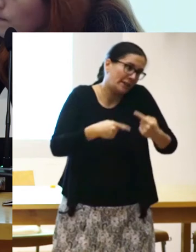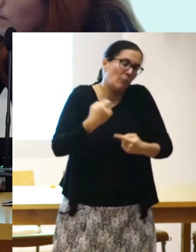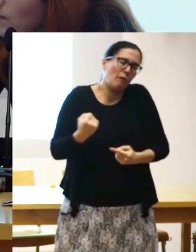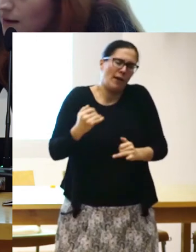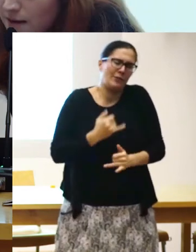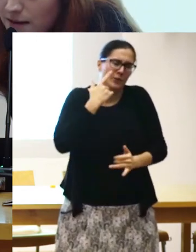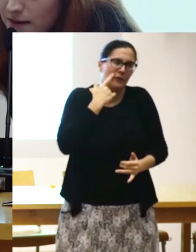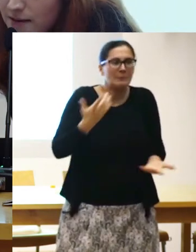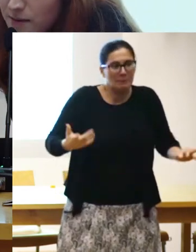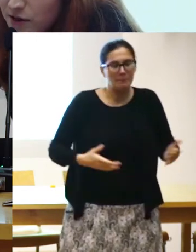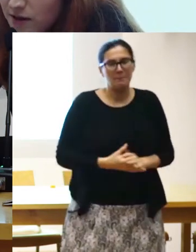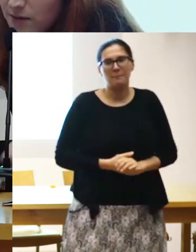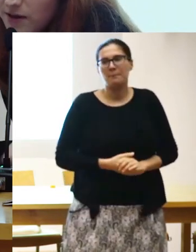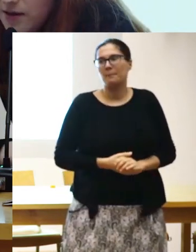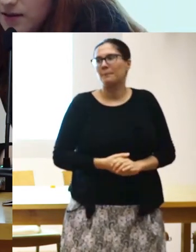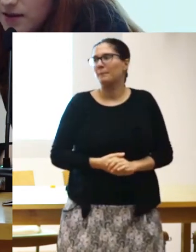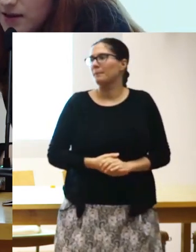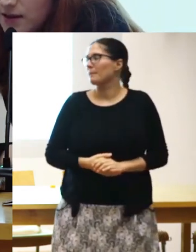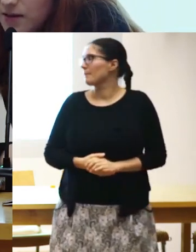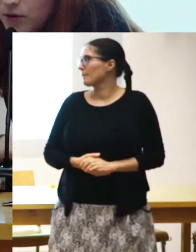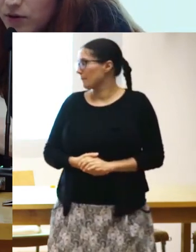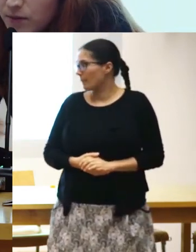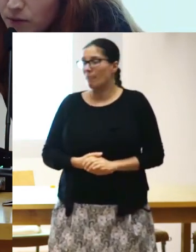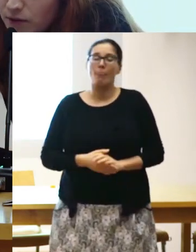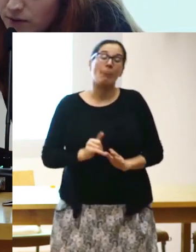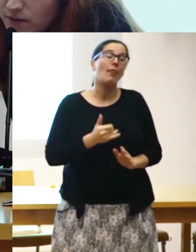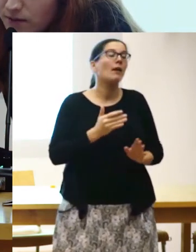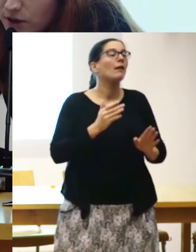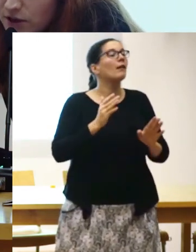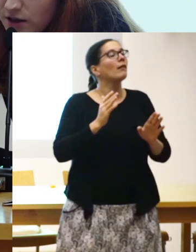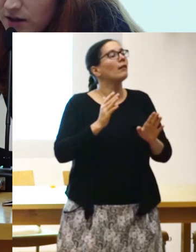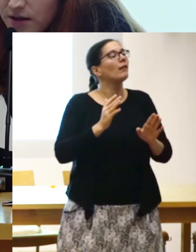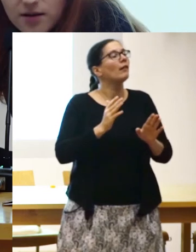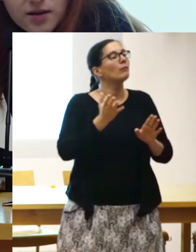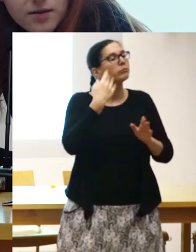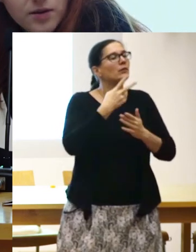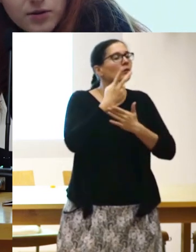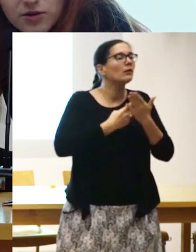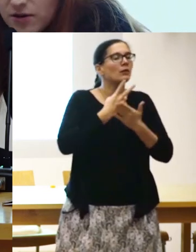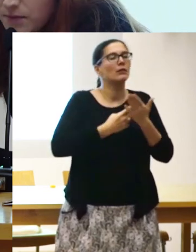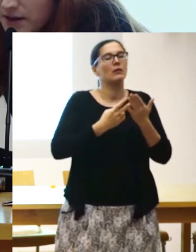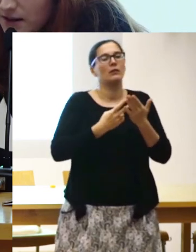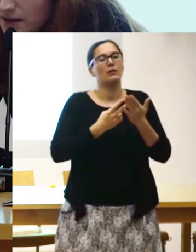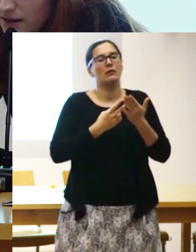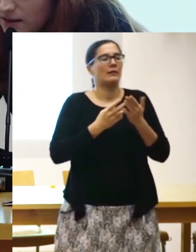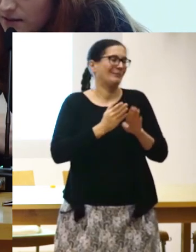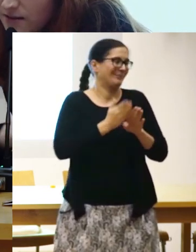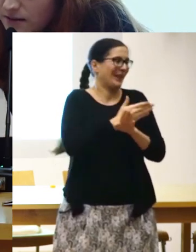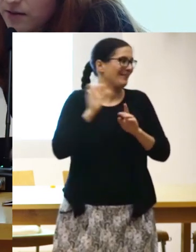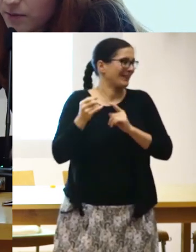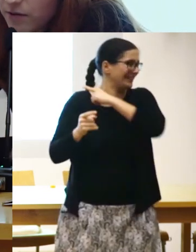ne. Je příjemný zjistit potom po přečtení a tady té předchozí